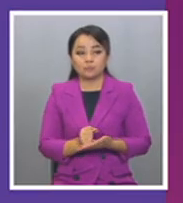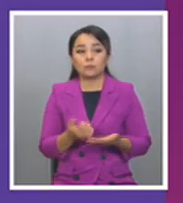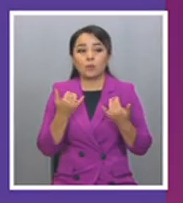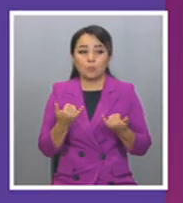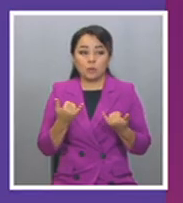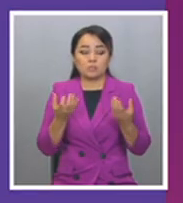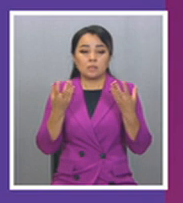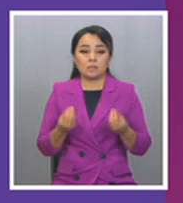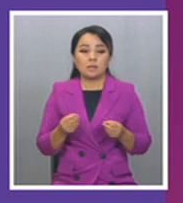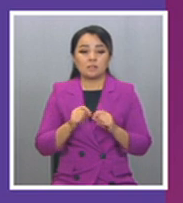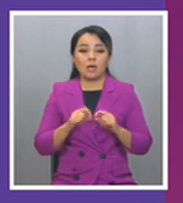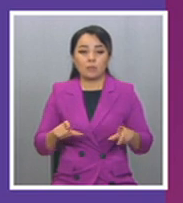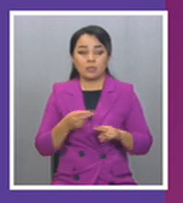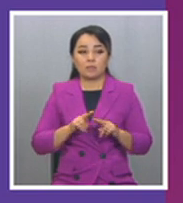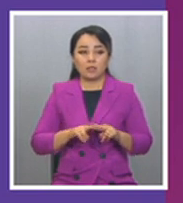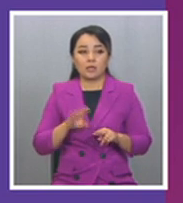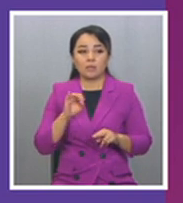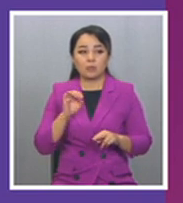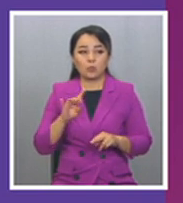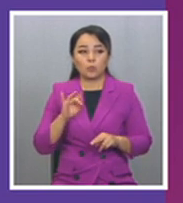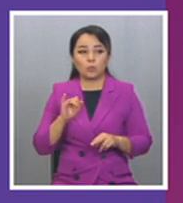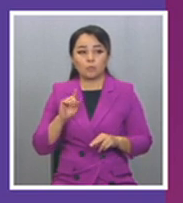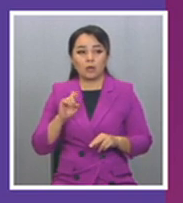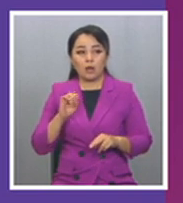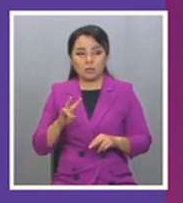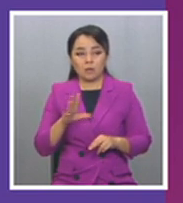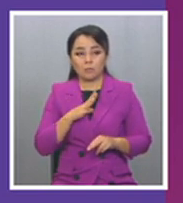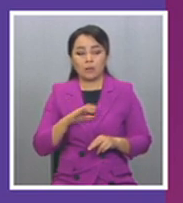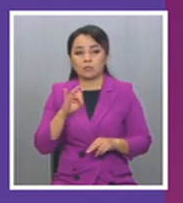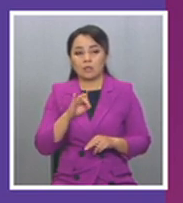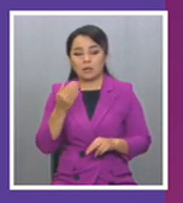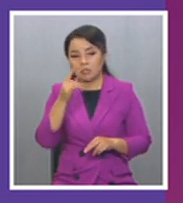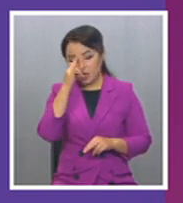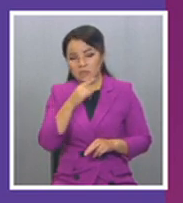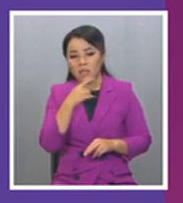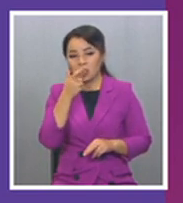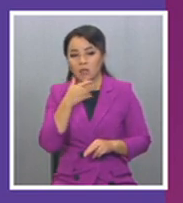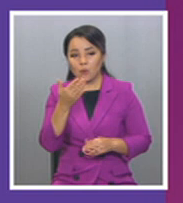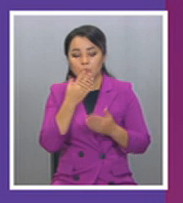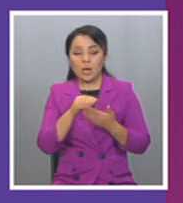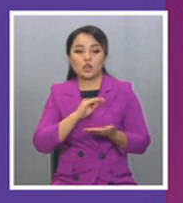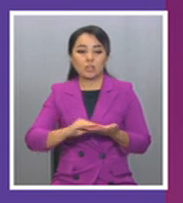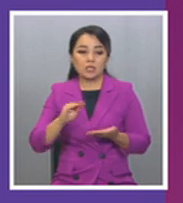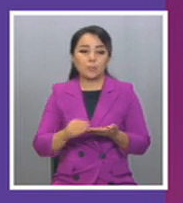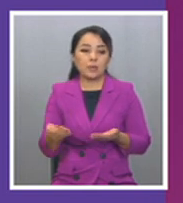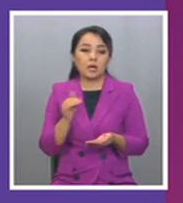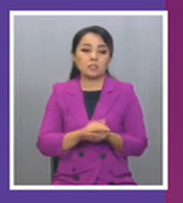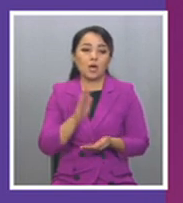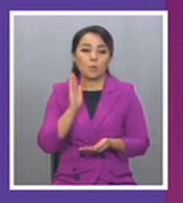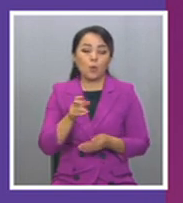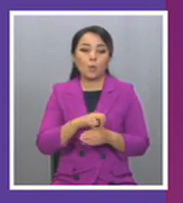бүгінгі сабақта Ибн Рузбиханның қазақ этнографиясы жайлы жазбаларымен танысасыз.